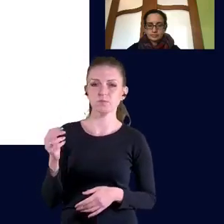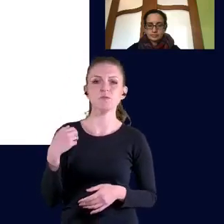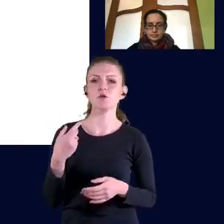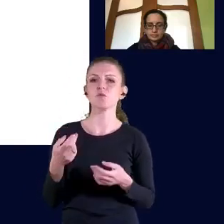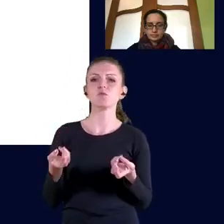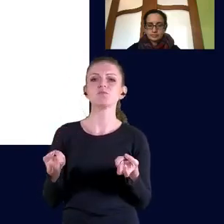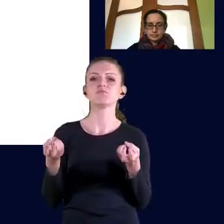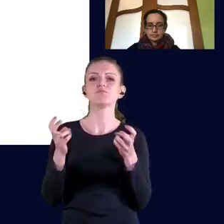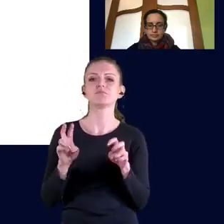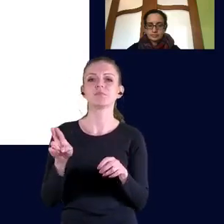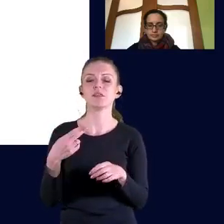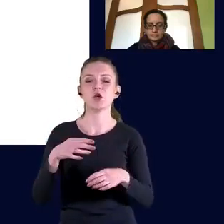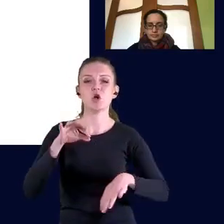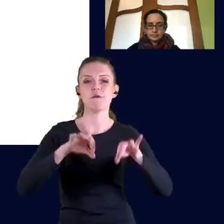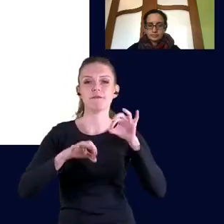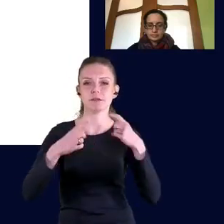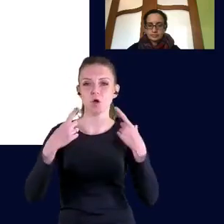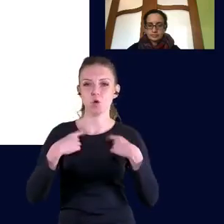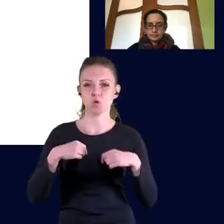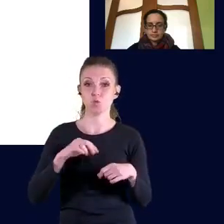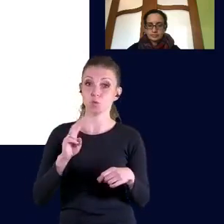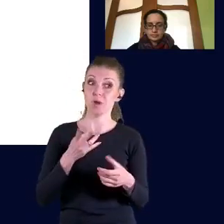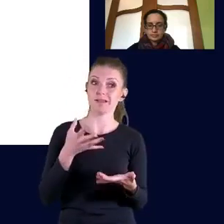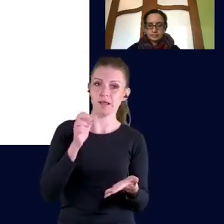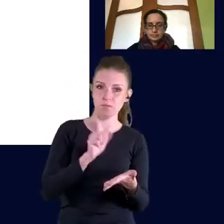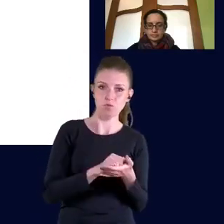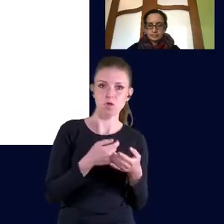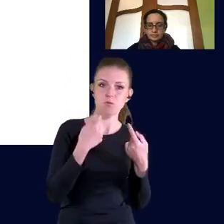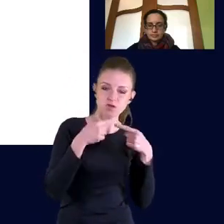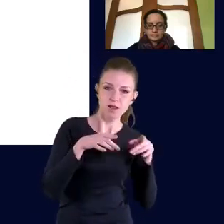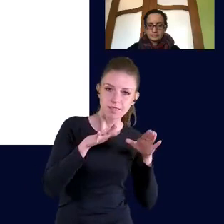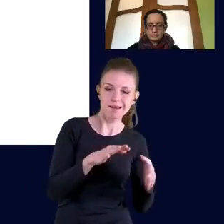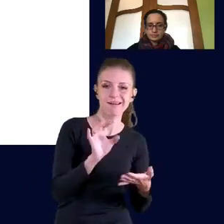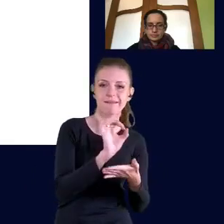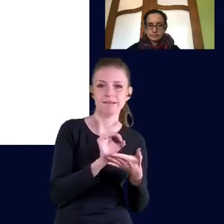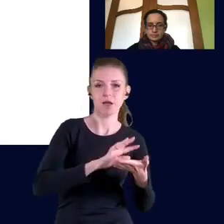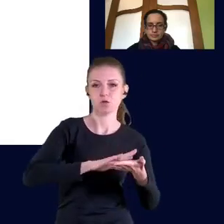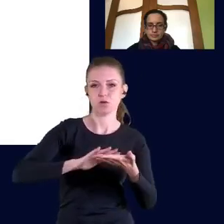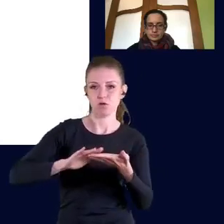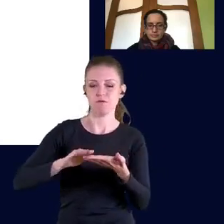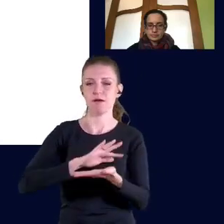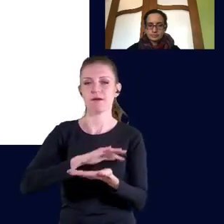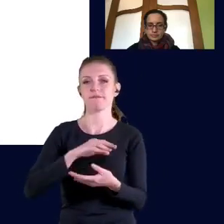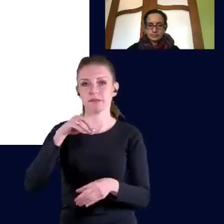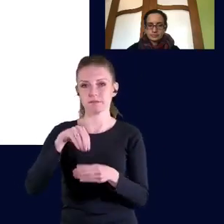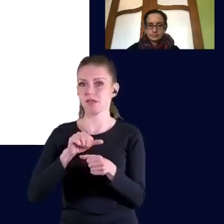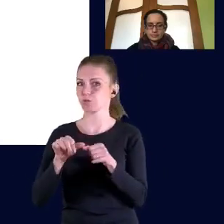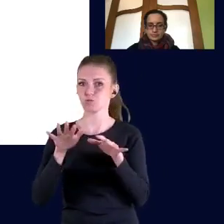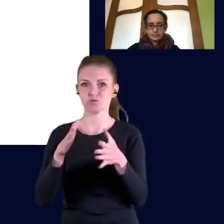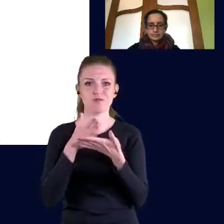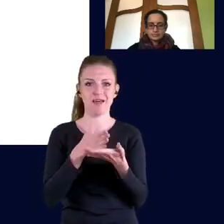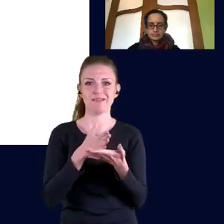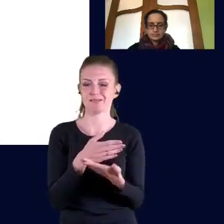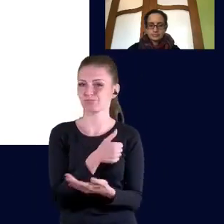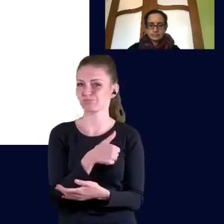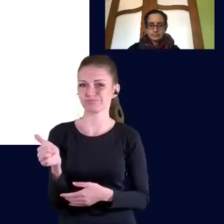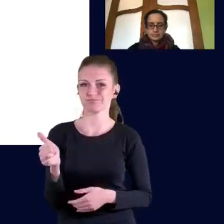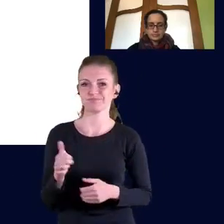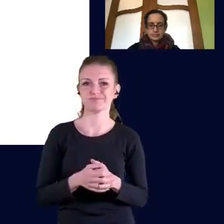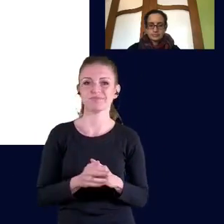konferencji osób zajmujących się grafiką dotykową system bardzo wiele cennych wskazówek o tym